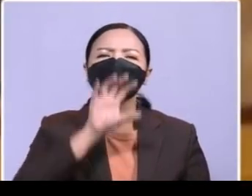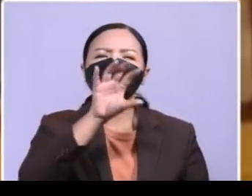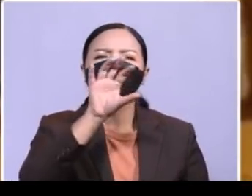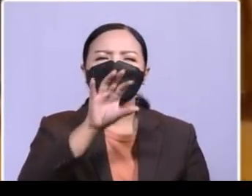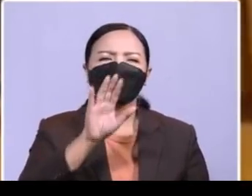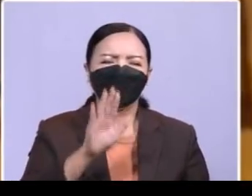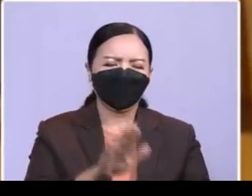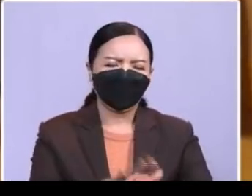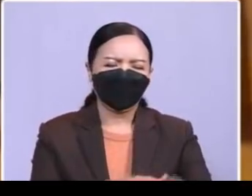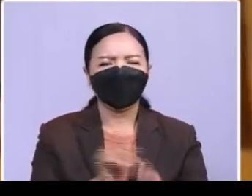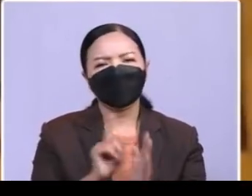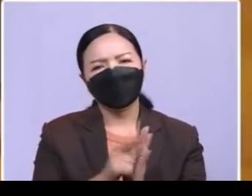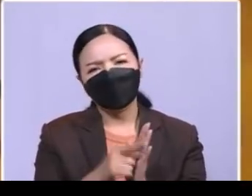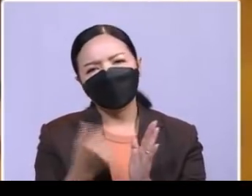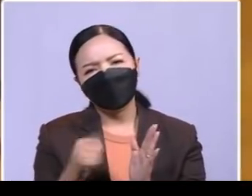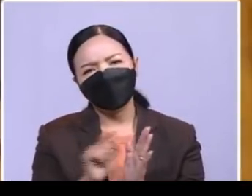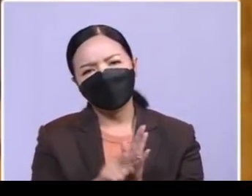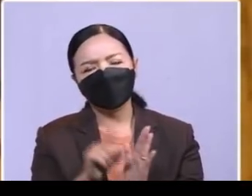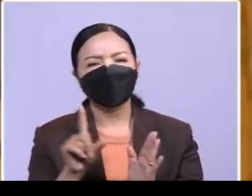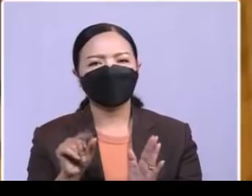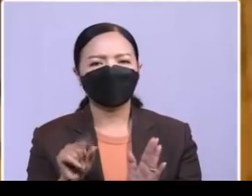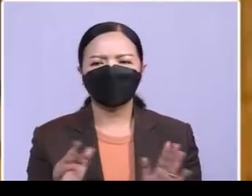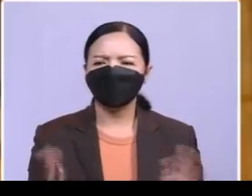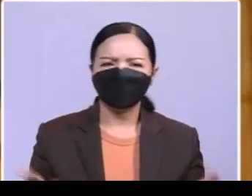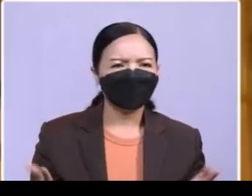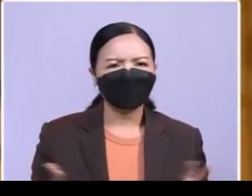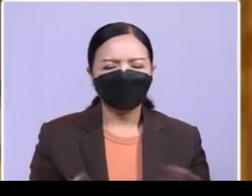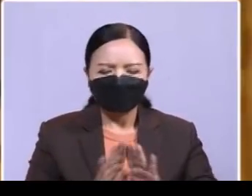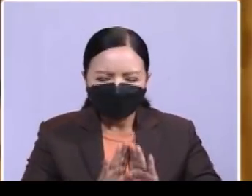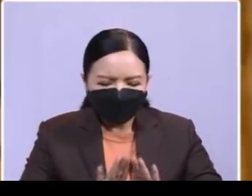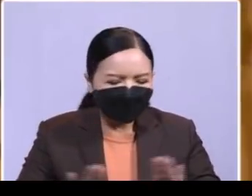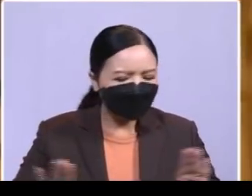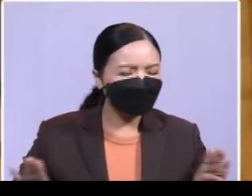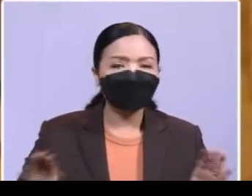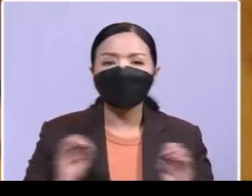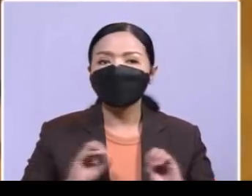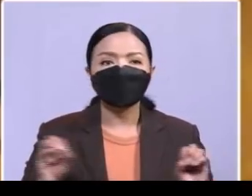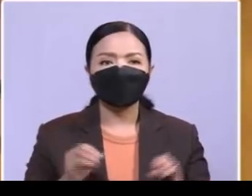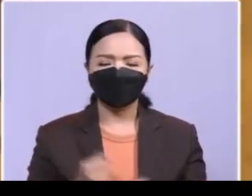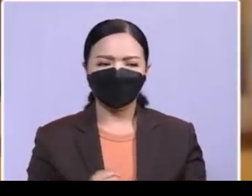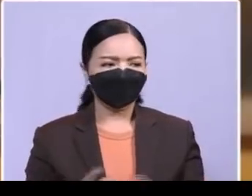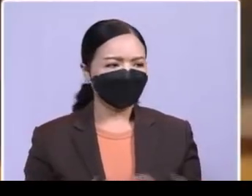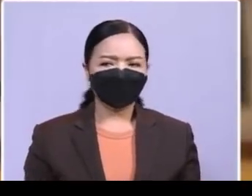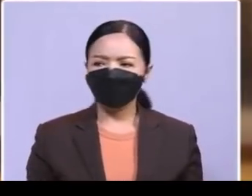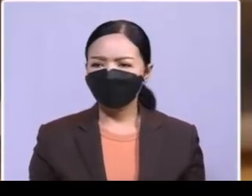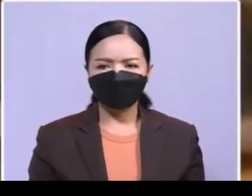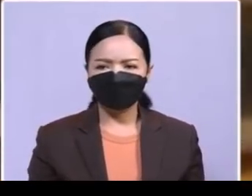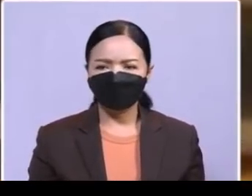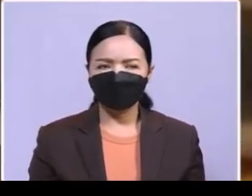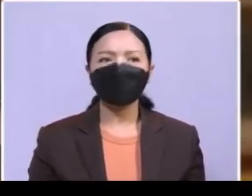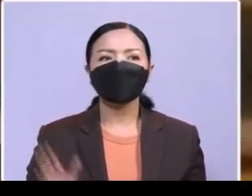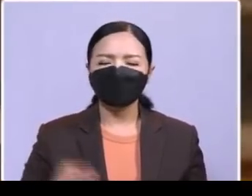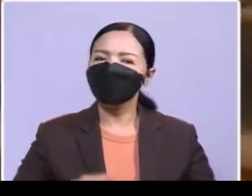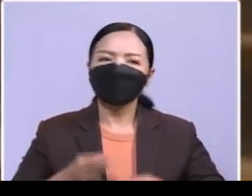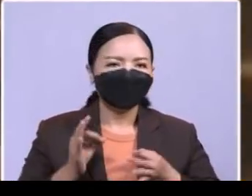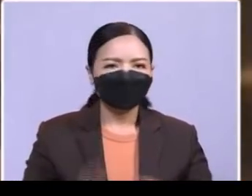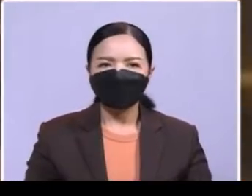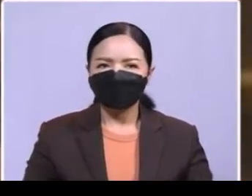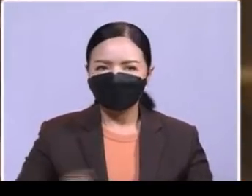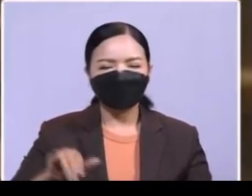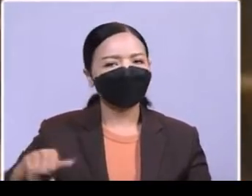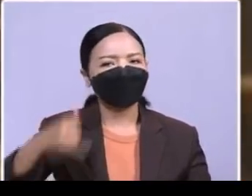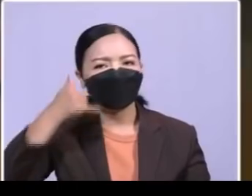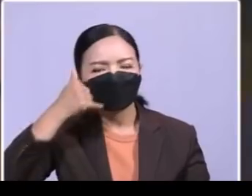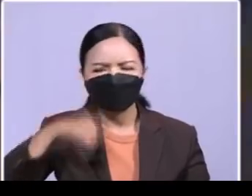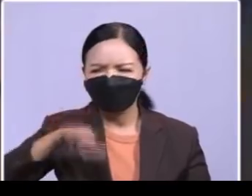ะเป็น10นาที20นาทีไม่ยอมเปิดประตูสักทีทำยังไงล่ะทีนี้ก็เลยตัดสินใจโ